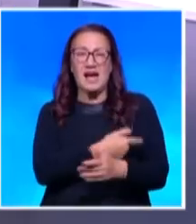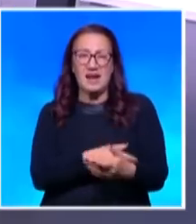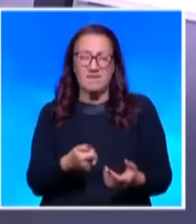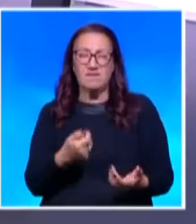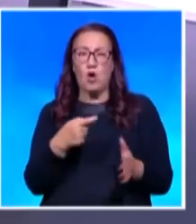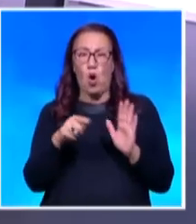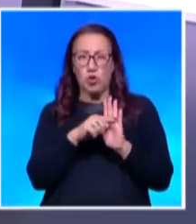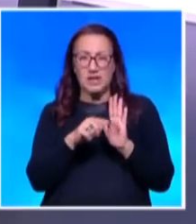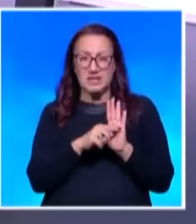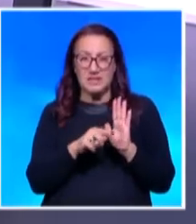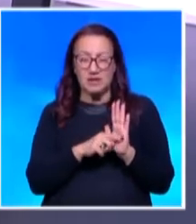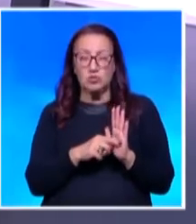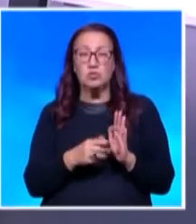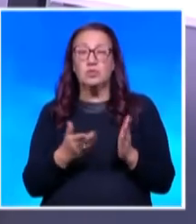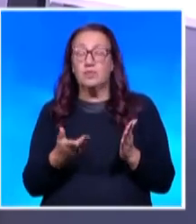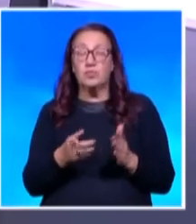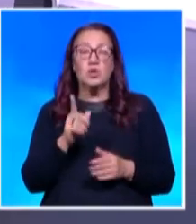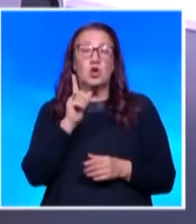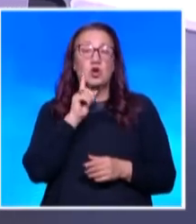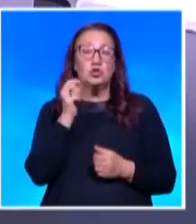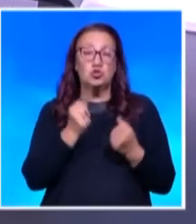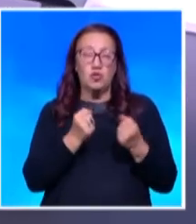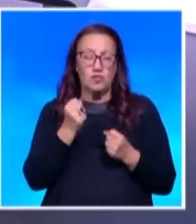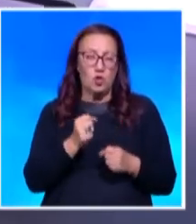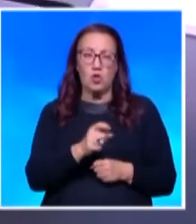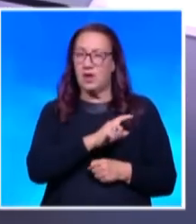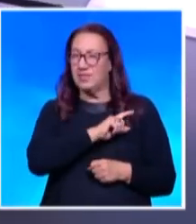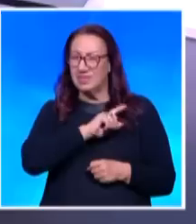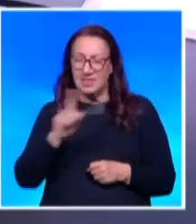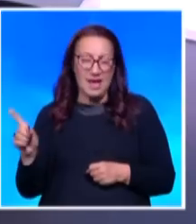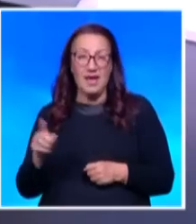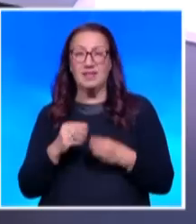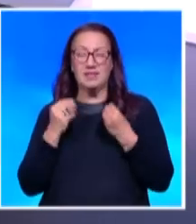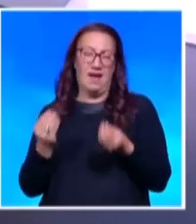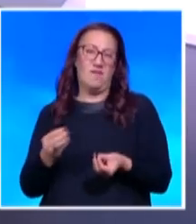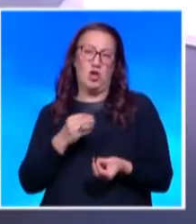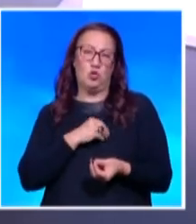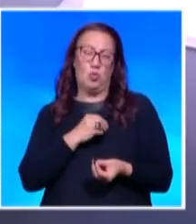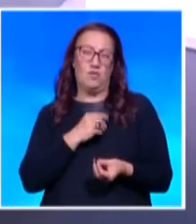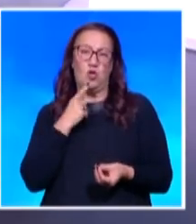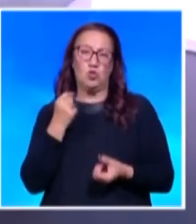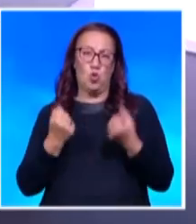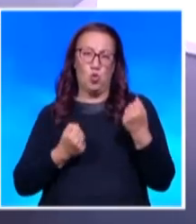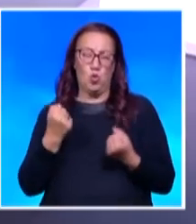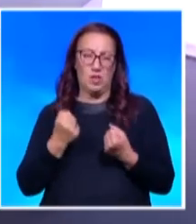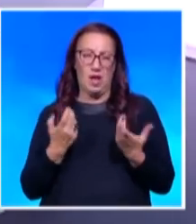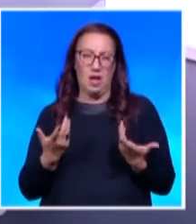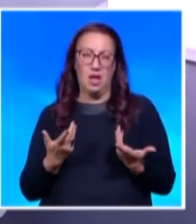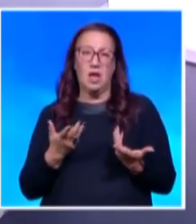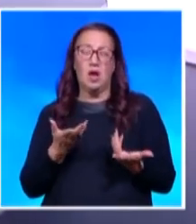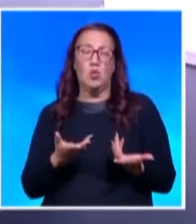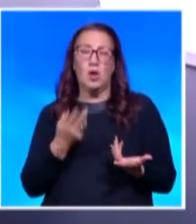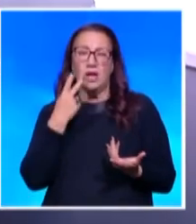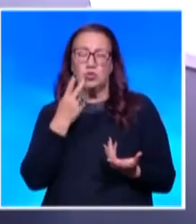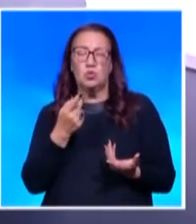вземе всъщност по никакъв начин водачът не бива да предава доброволно автомобила си особено в случаите в които се касае за позитиви